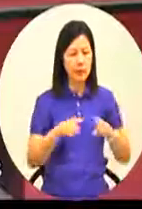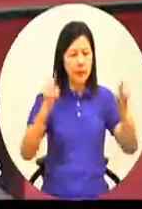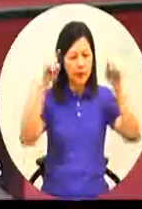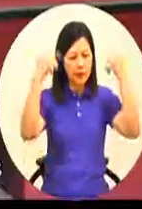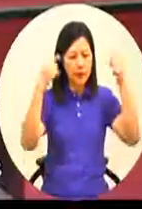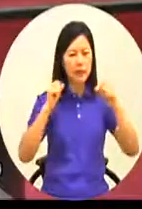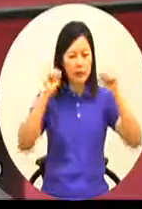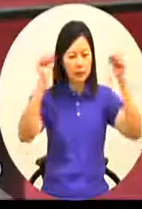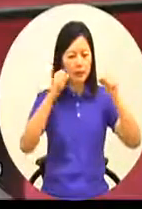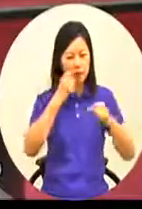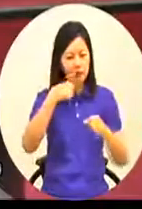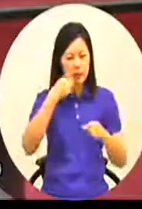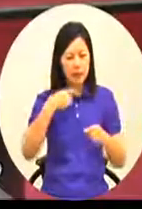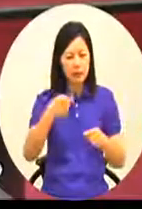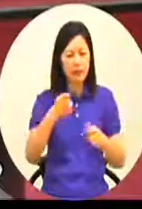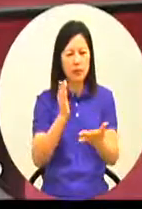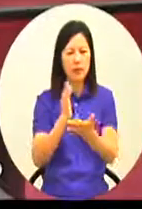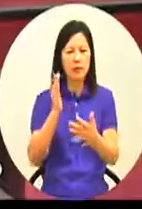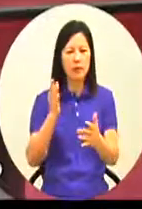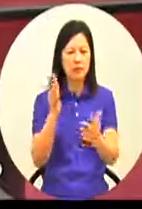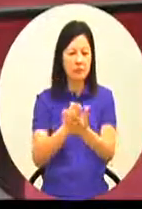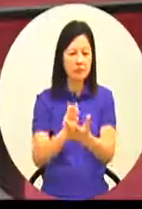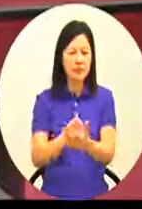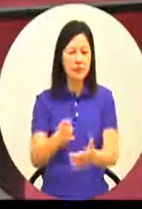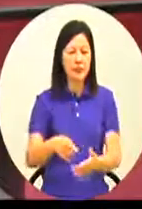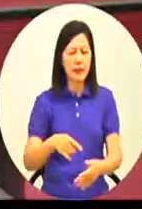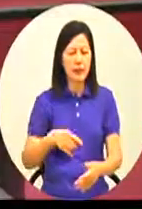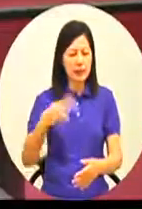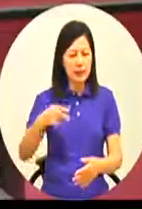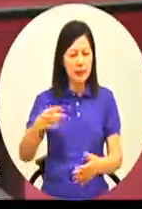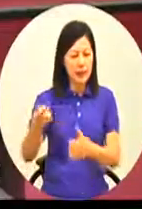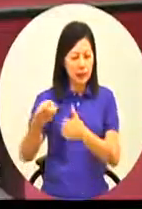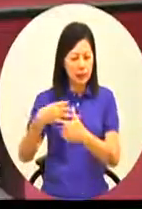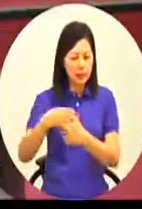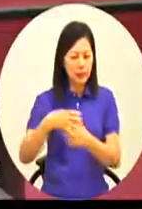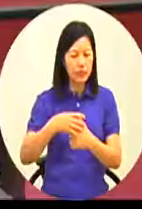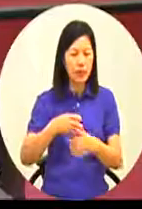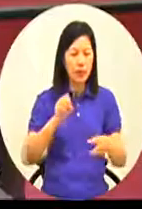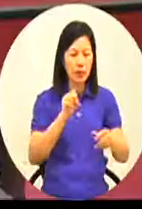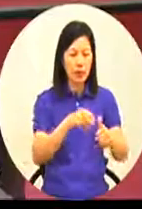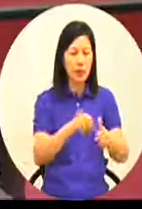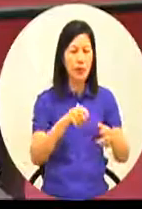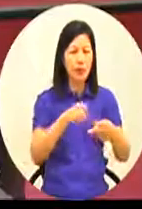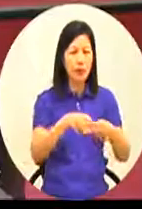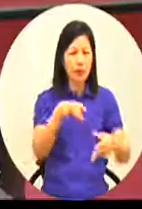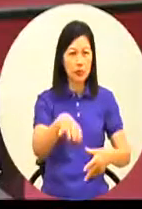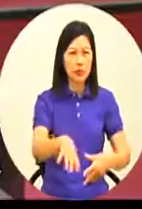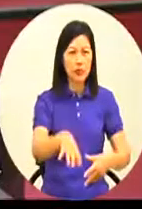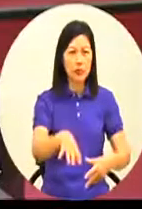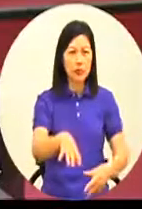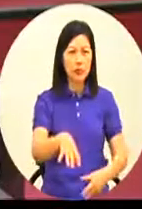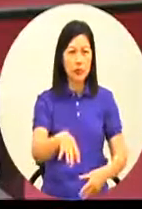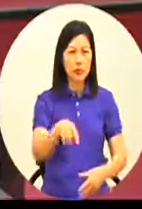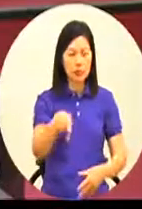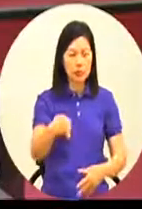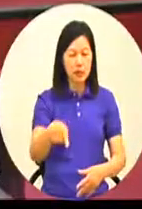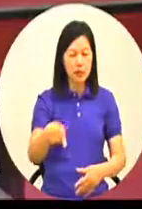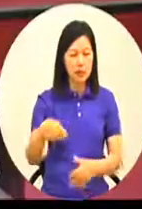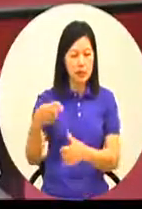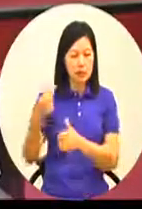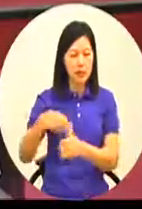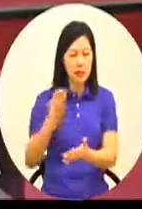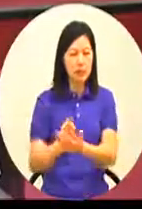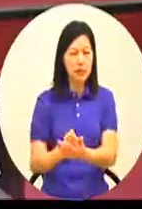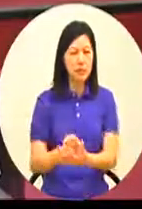的一个兴趣了。那来陈情说是不是我们养工处，我们的养工处是不是因为他是跟本席陈情，